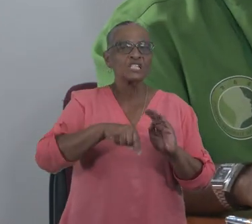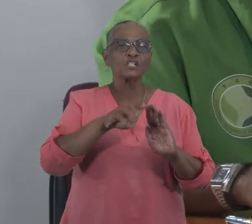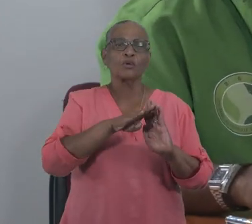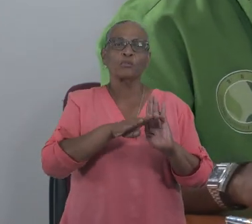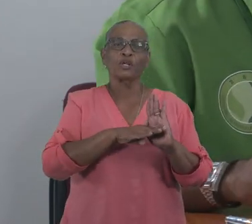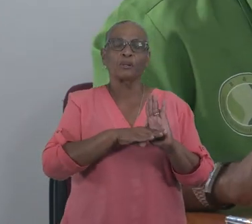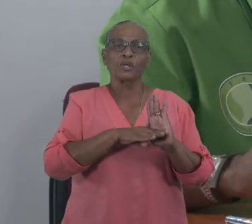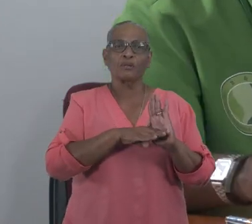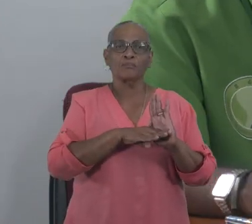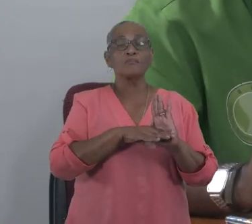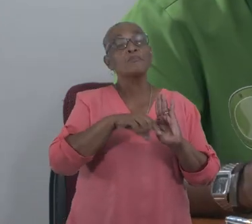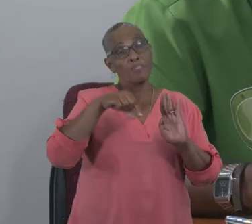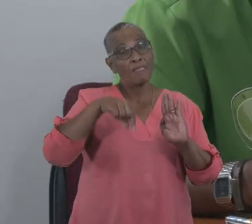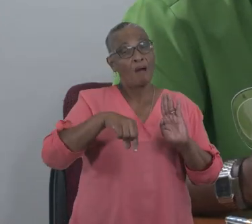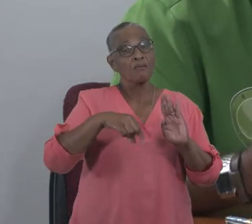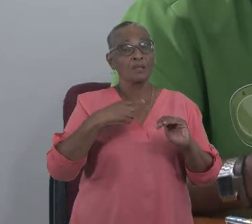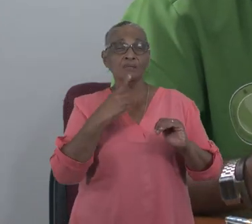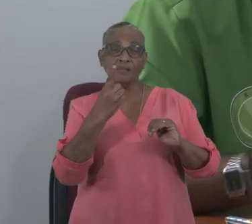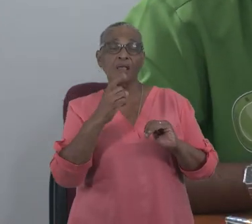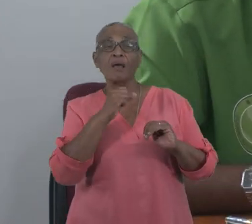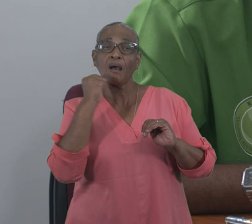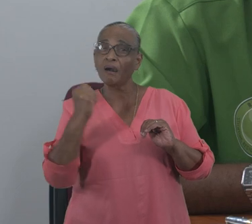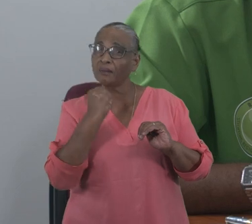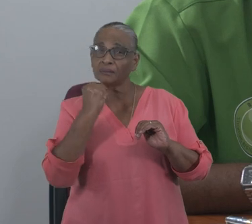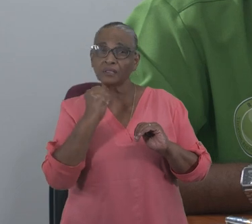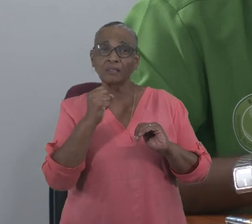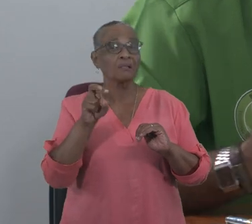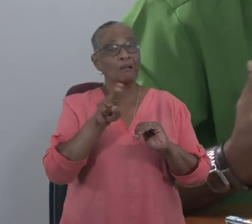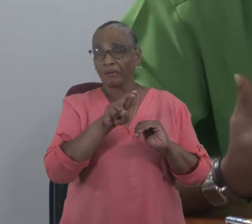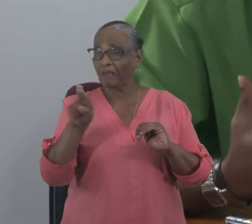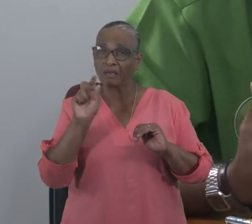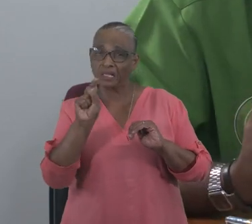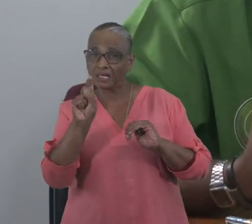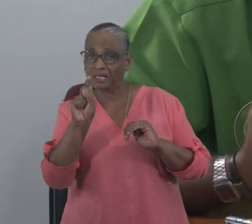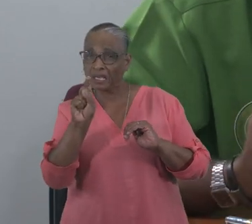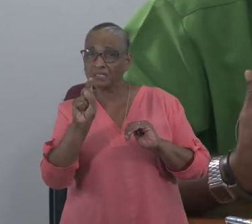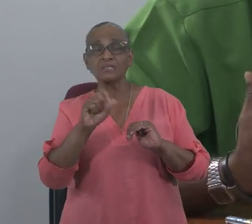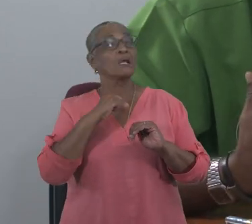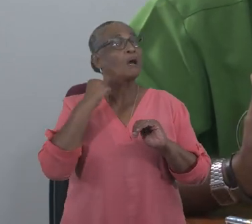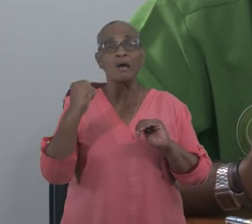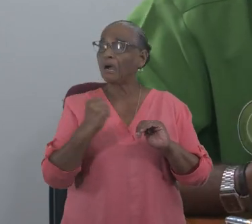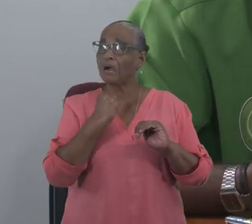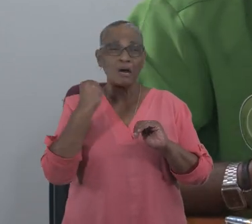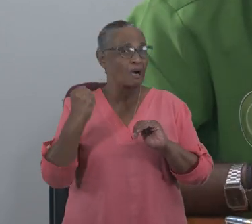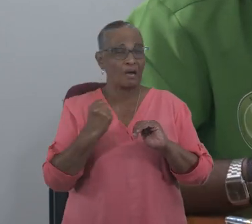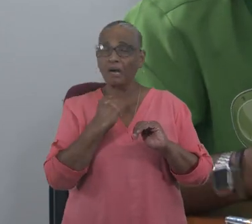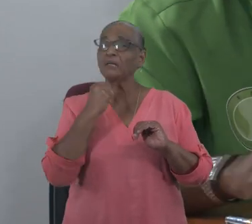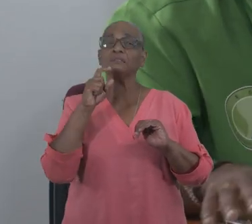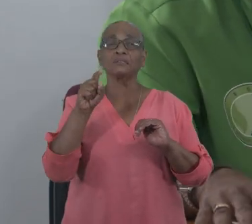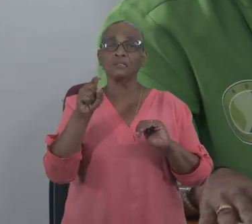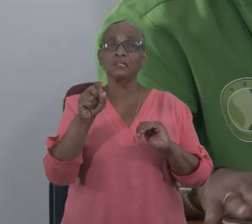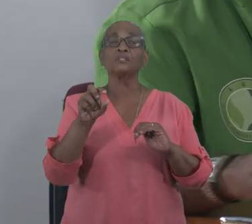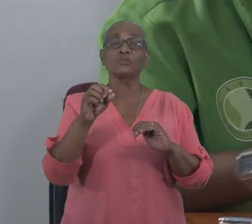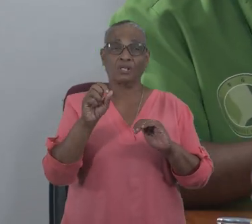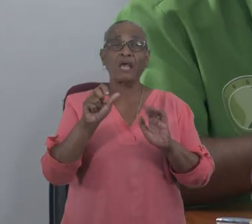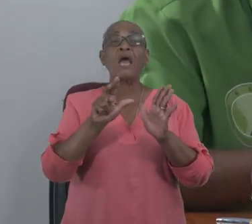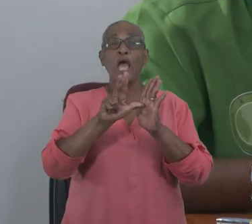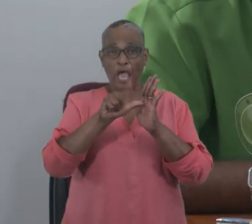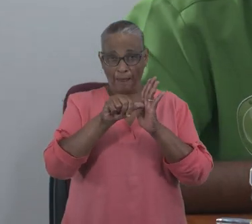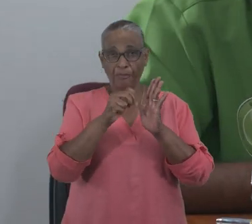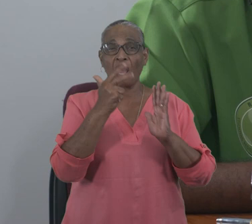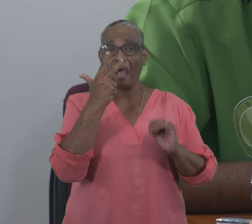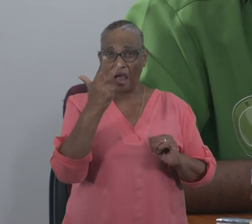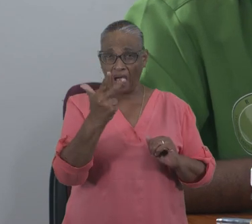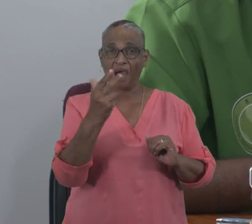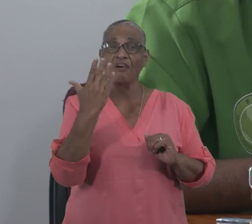deze programma's. Nou, ik zeg altijd, u kan reageren altijd, reacties kunnen altijd plaatsvinden via een